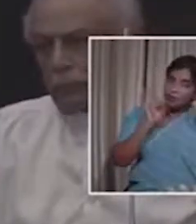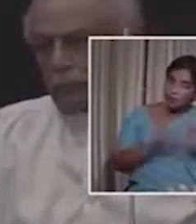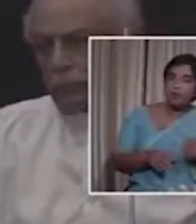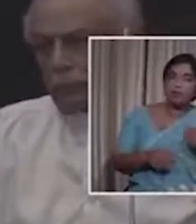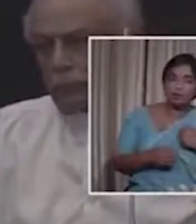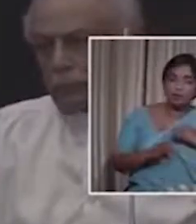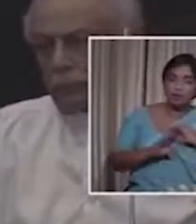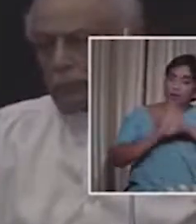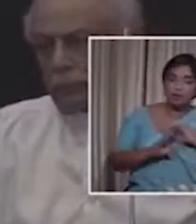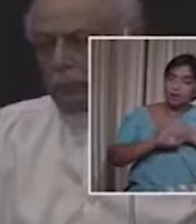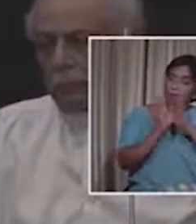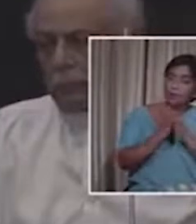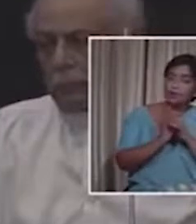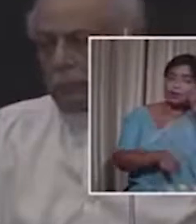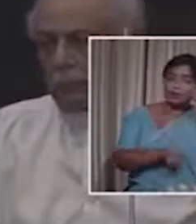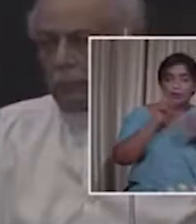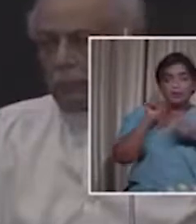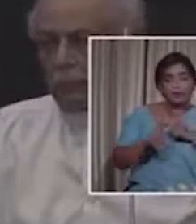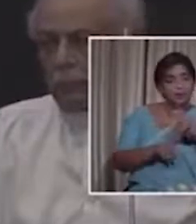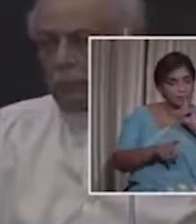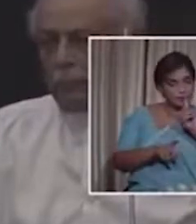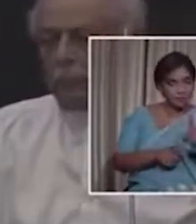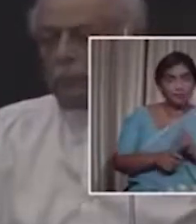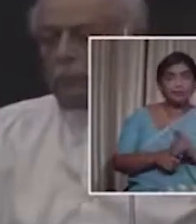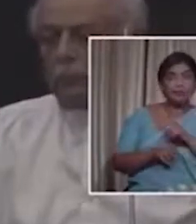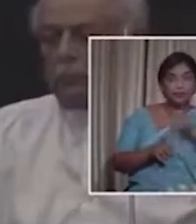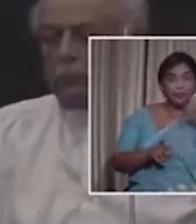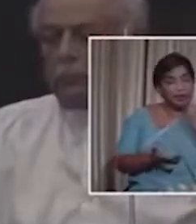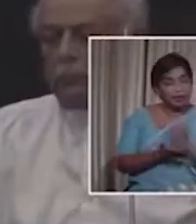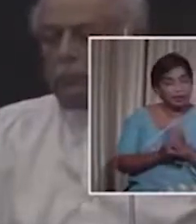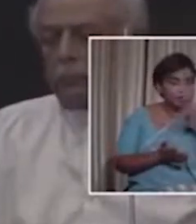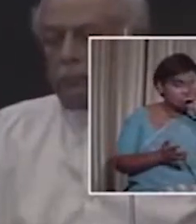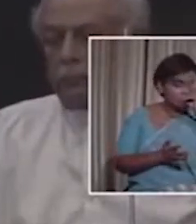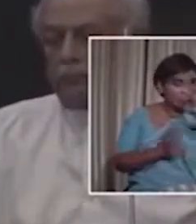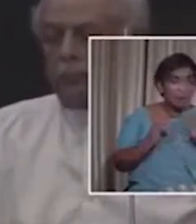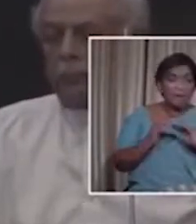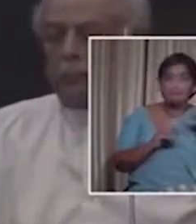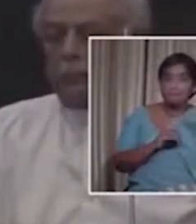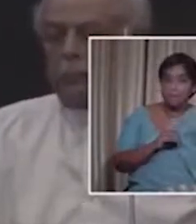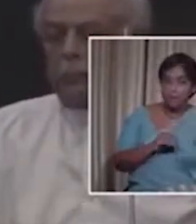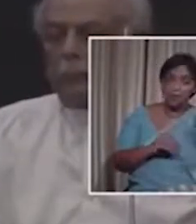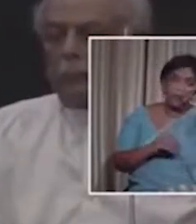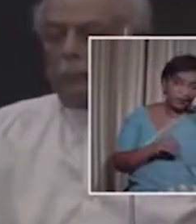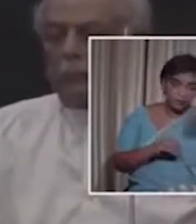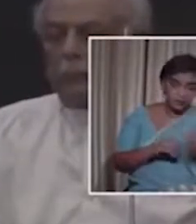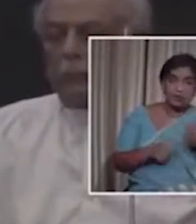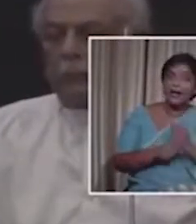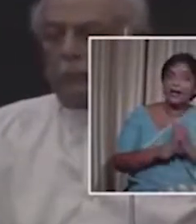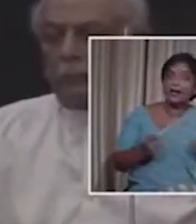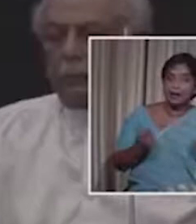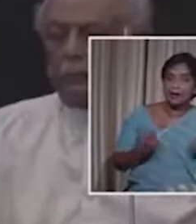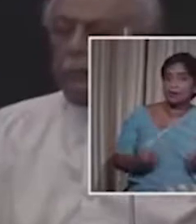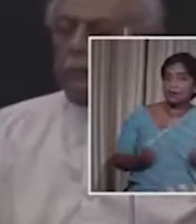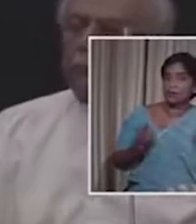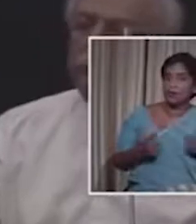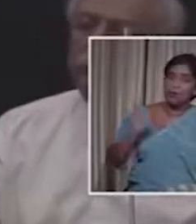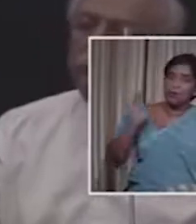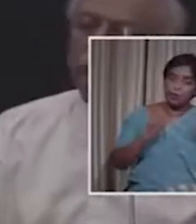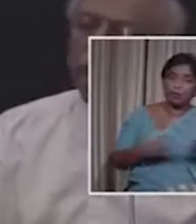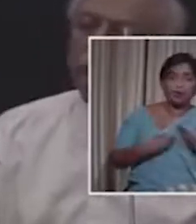பற்றி பார்த்தால் நம் நாட்டின் வருடம் ஒன்றுக்கான அரிசியின் தேவை 2.5 மில்லியன் மெட்ரிக் டன் ஆகும். ஆனால்